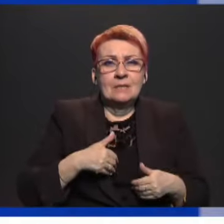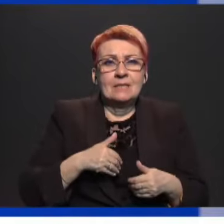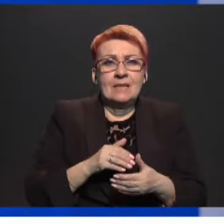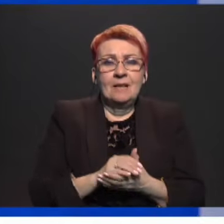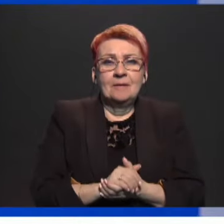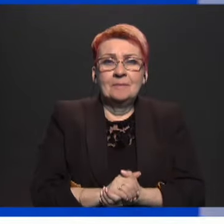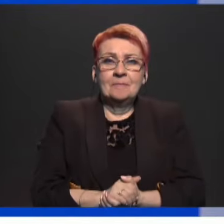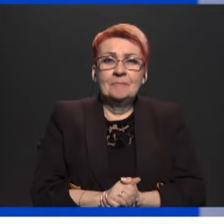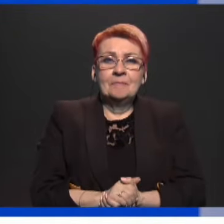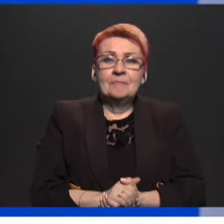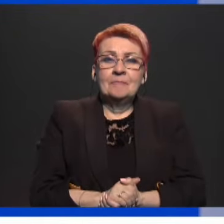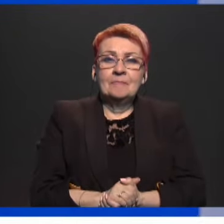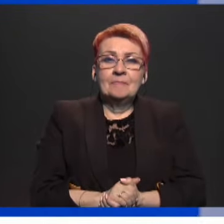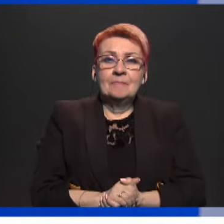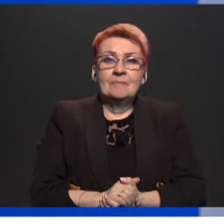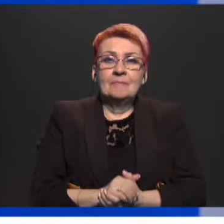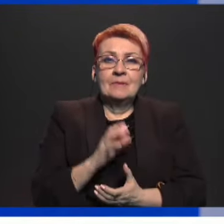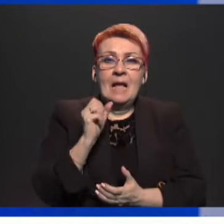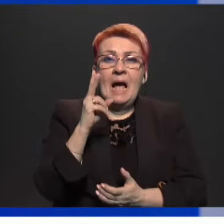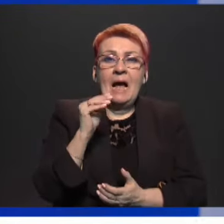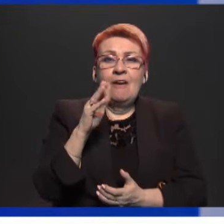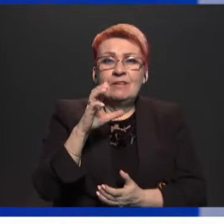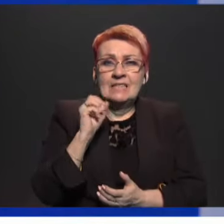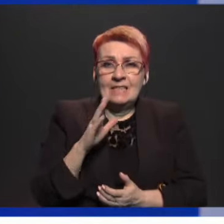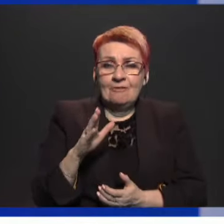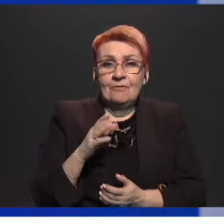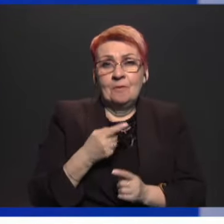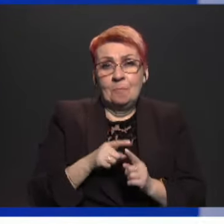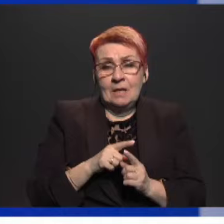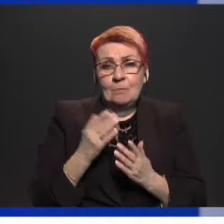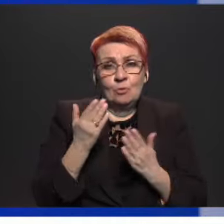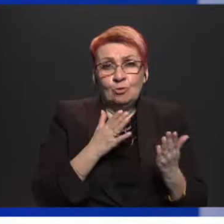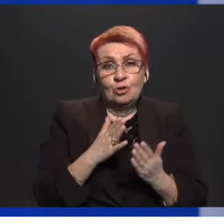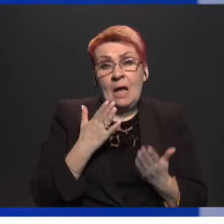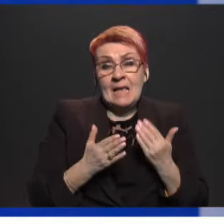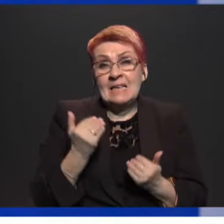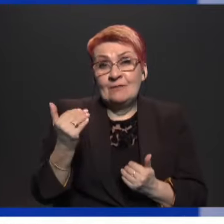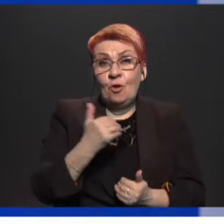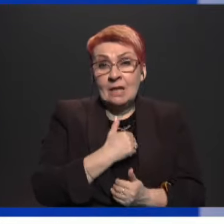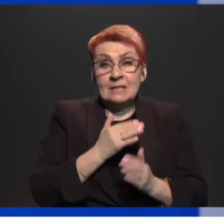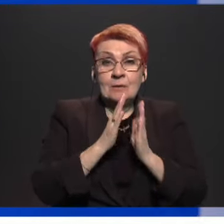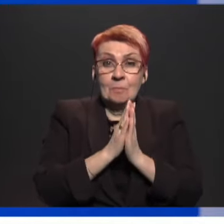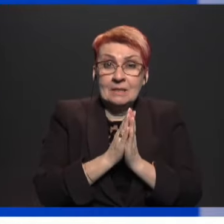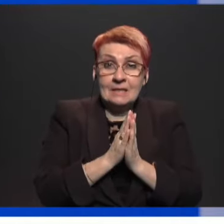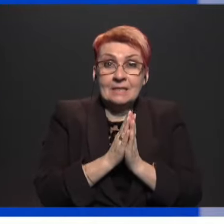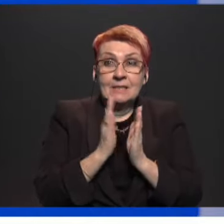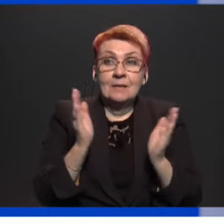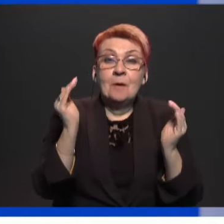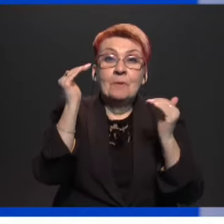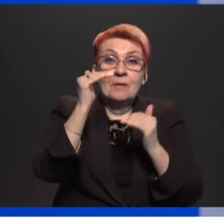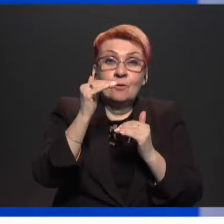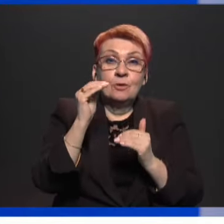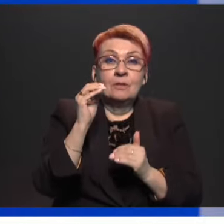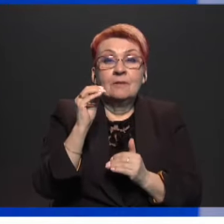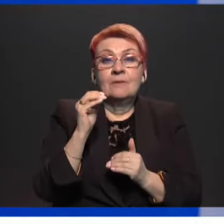акафистов. И именно поэтому, собственно, не читается. Если вы хотите молиться перед образом иконы Божьей Матери